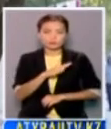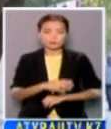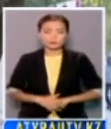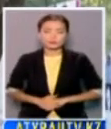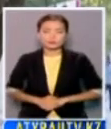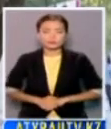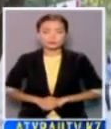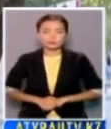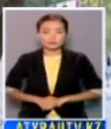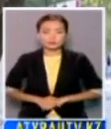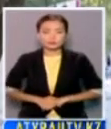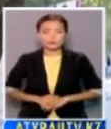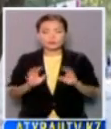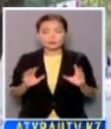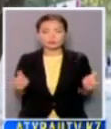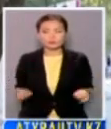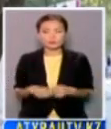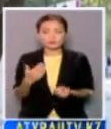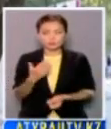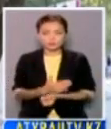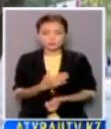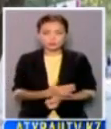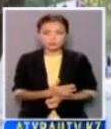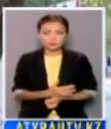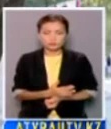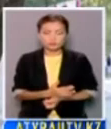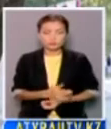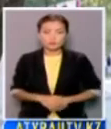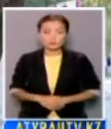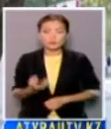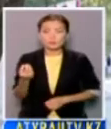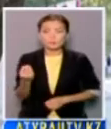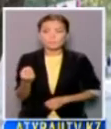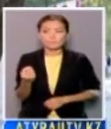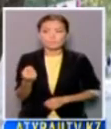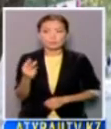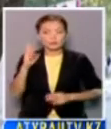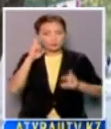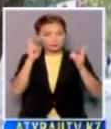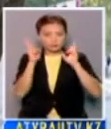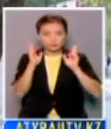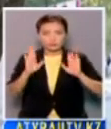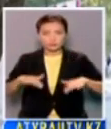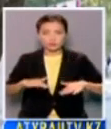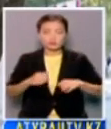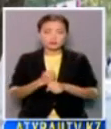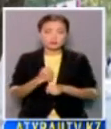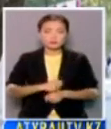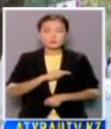жұмыс жасап заң бұзғандар анықталды. Сонымен қатар мына сұлулық салонындағы